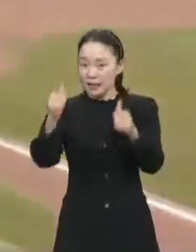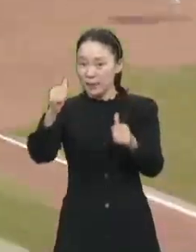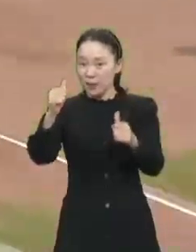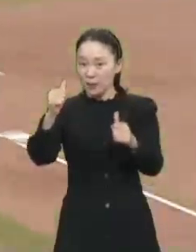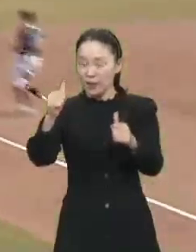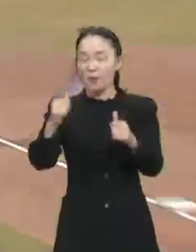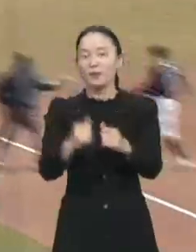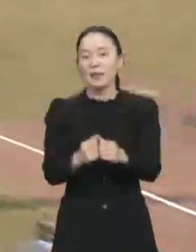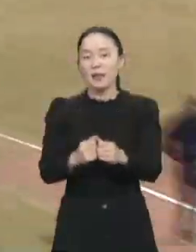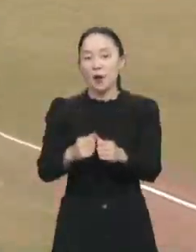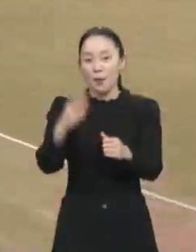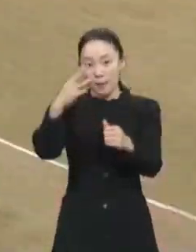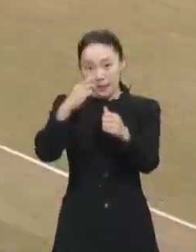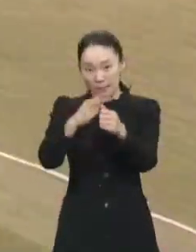3연승에 도전합니다